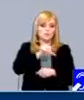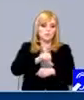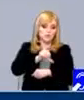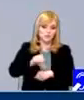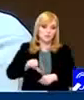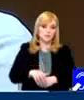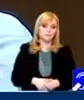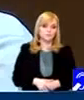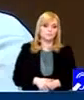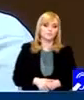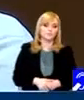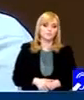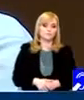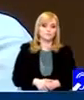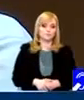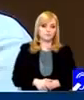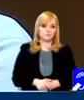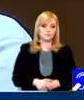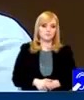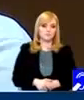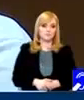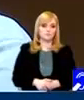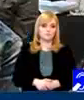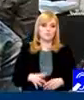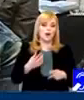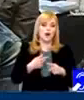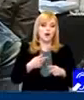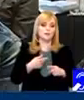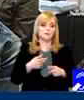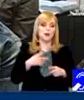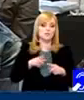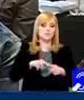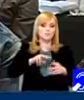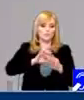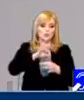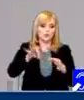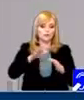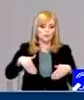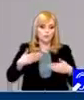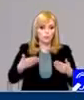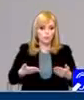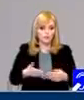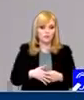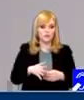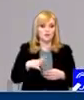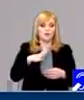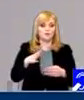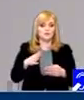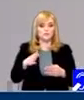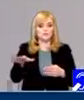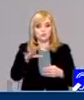Consiliul Consultativ Media România-Republica Moldova. Acest organism își propunea practic să ducă la